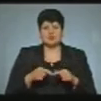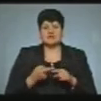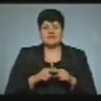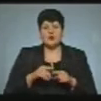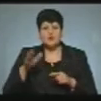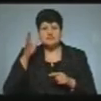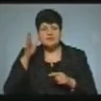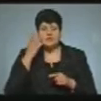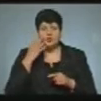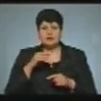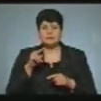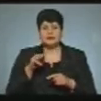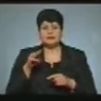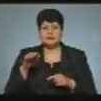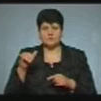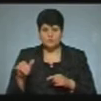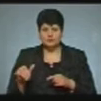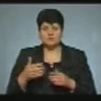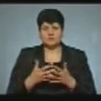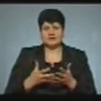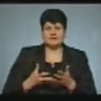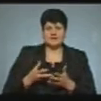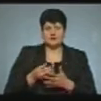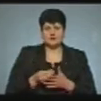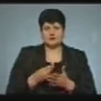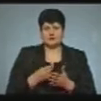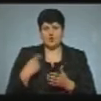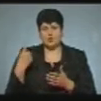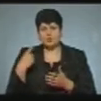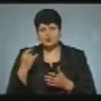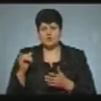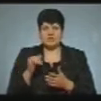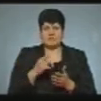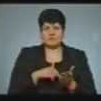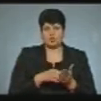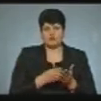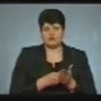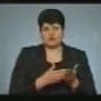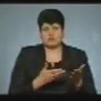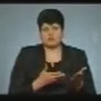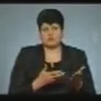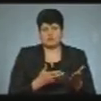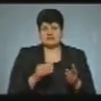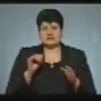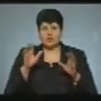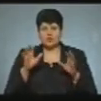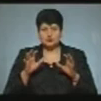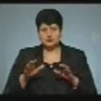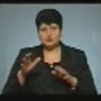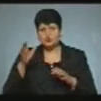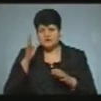коли професійно-технічні навчальні заклади фінансуються з обласного і міського бюджету, оскільки за Конституцією освіта